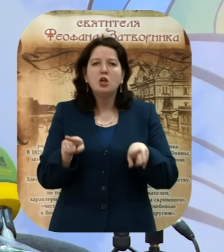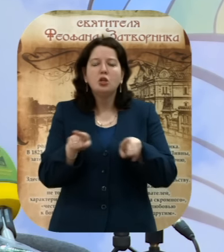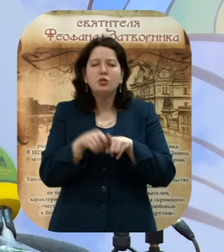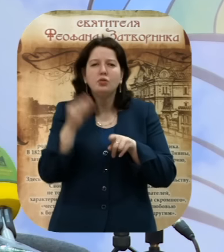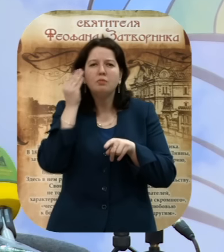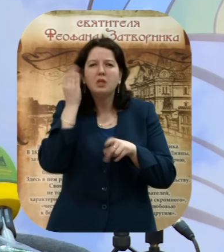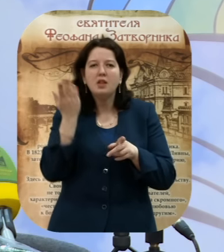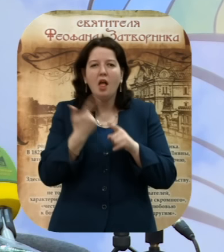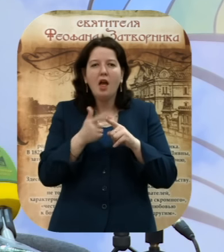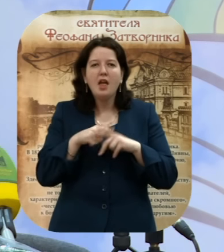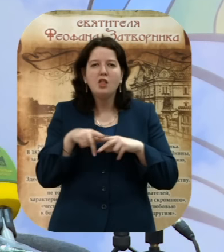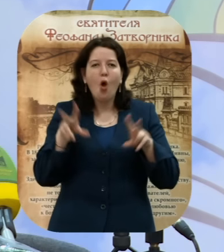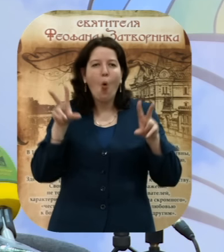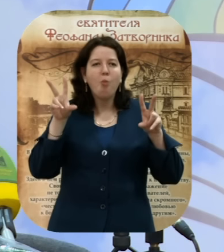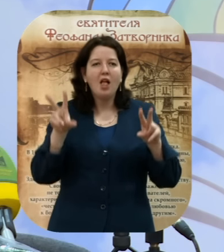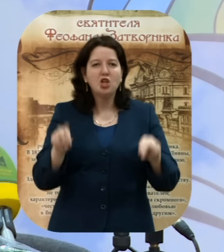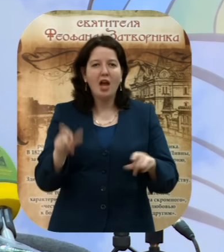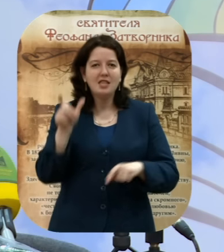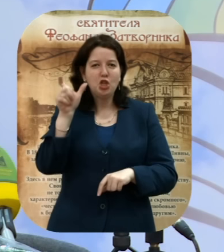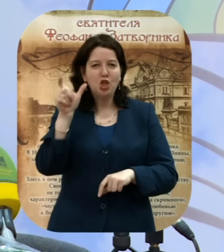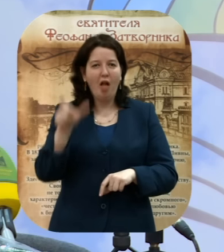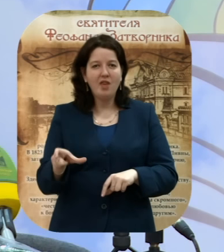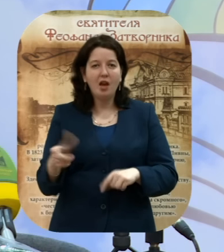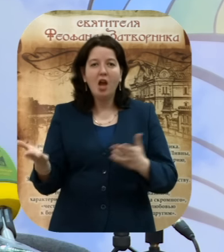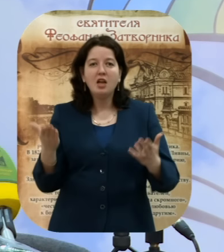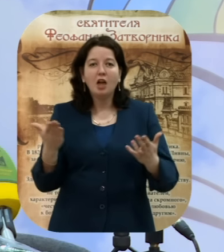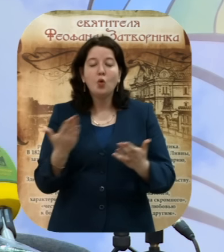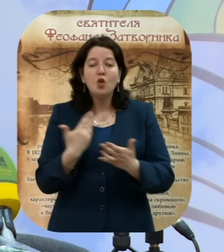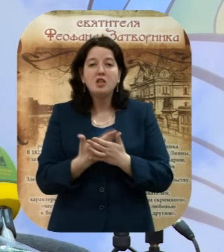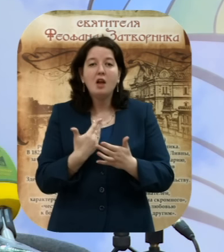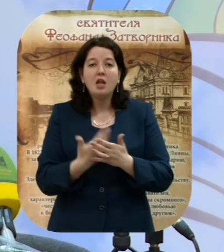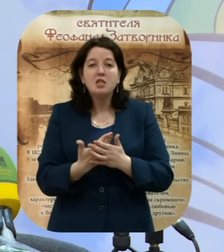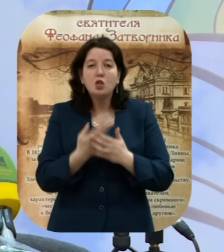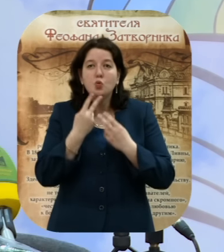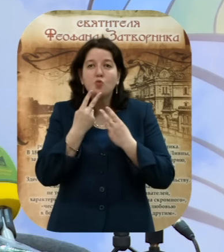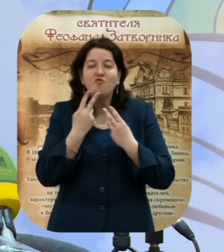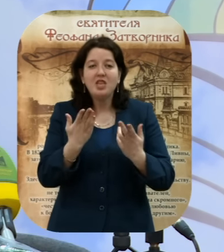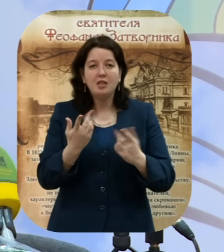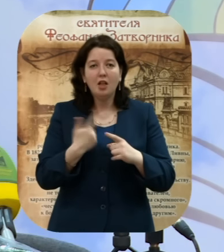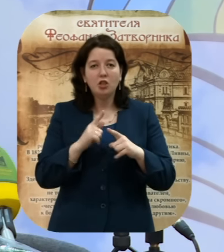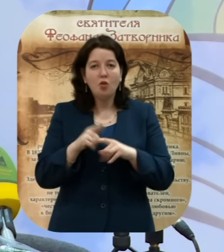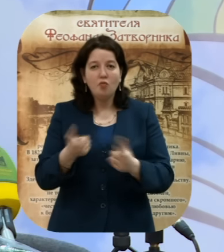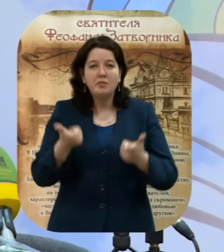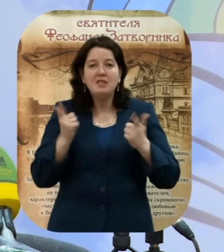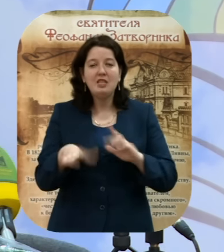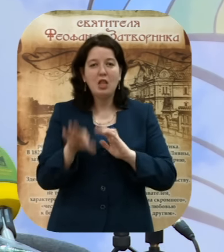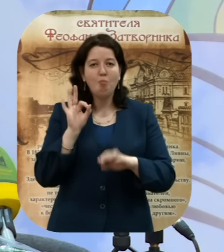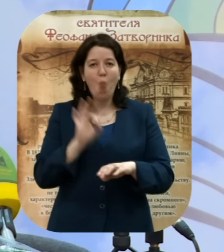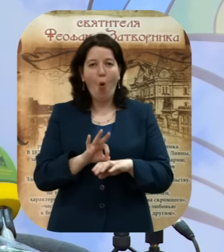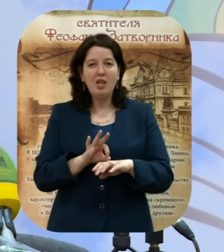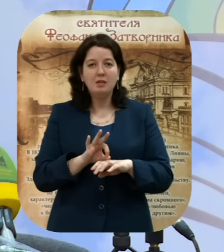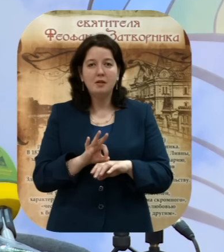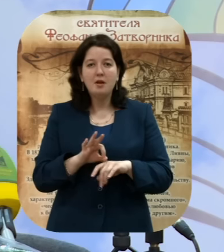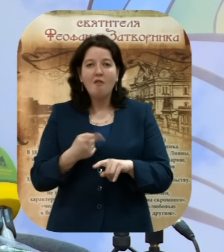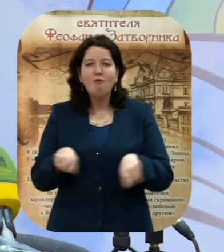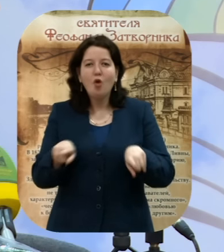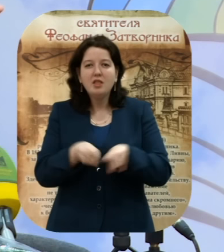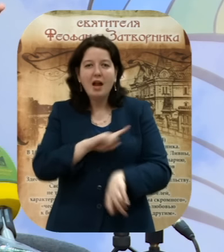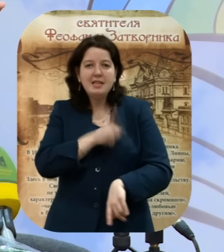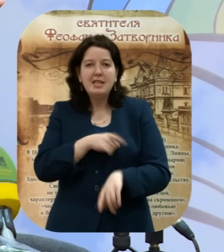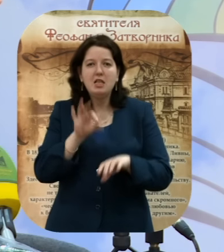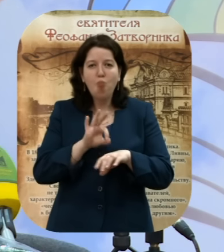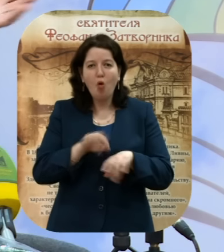ублажается человек, который, наконец, увидел, что он действительно болен, вот так болен, как